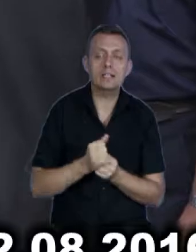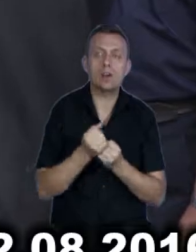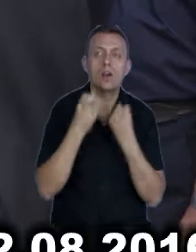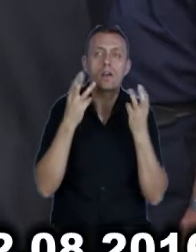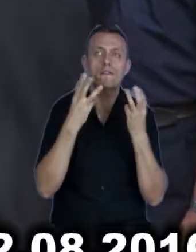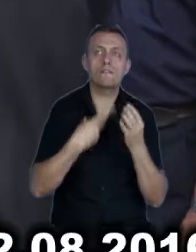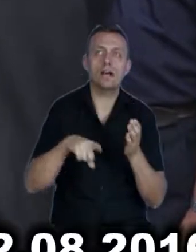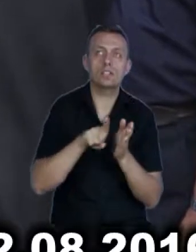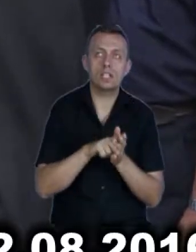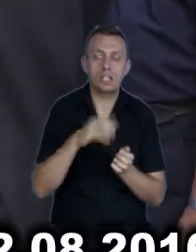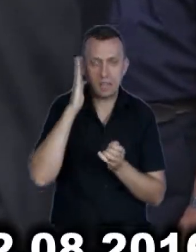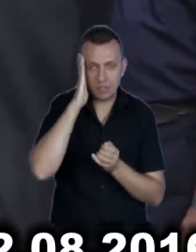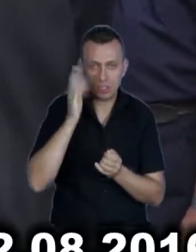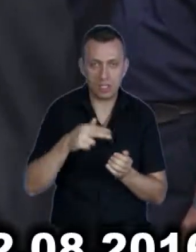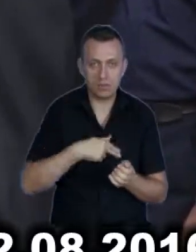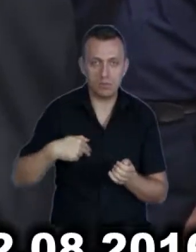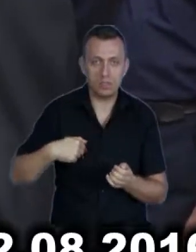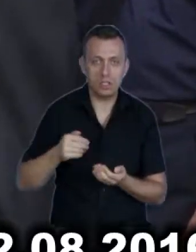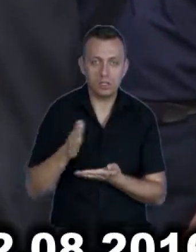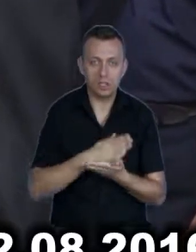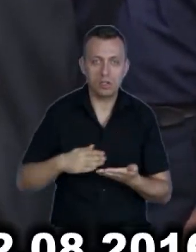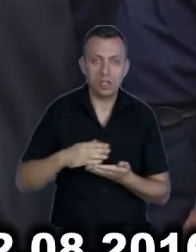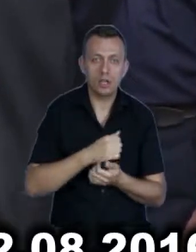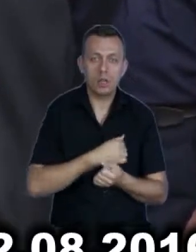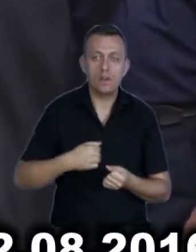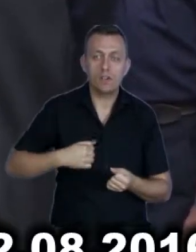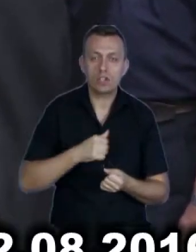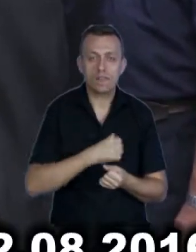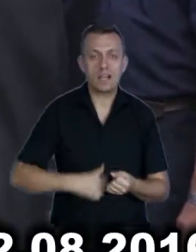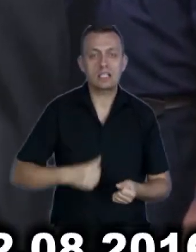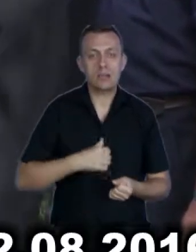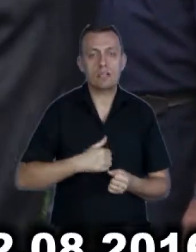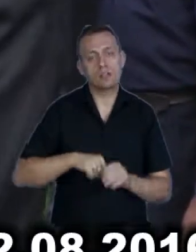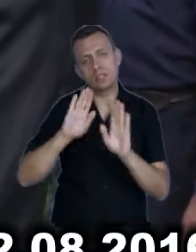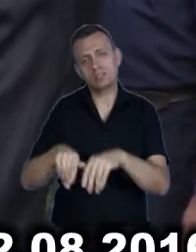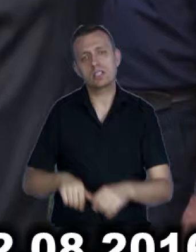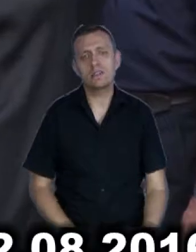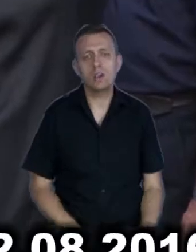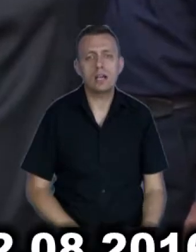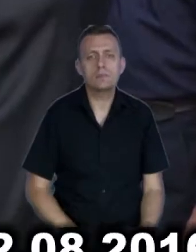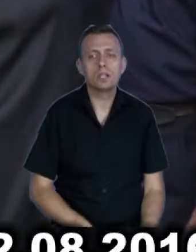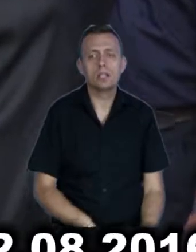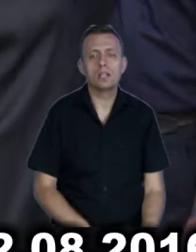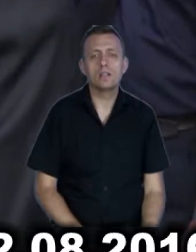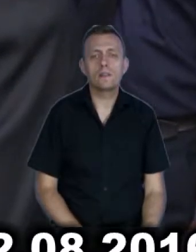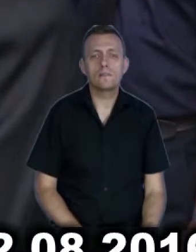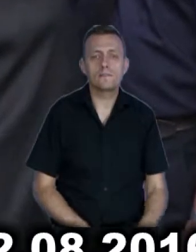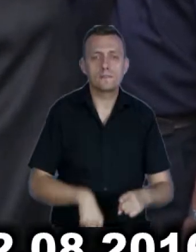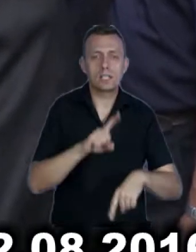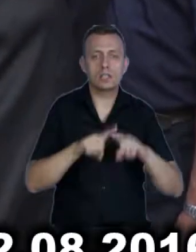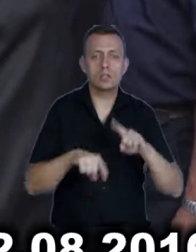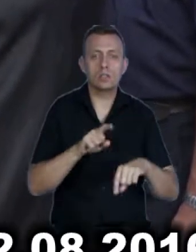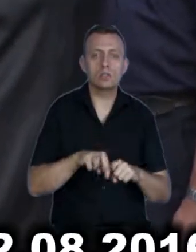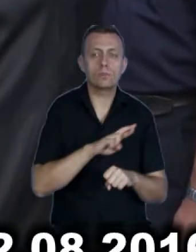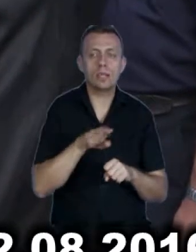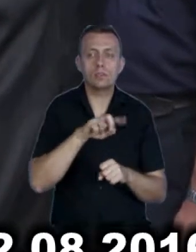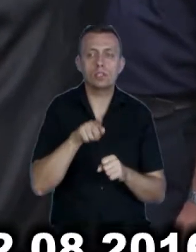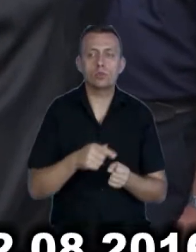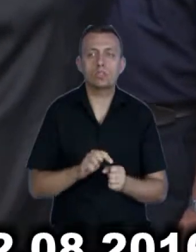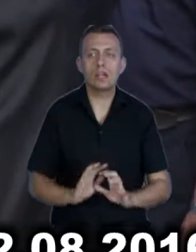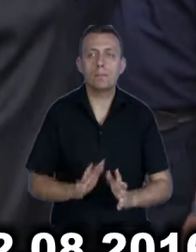została pozostawiona sama sobie. Normalną rzeczą jest, że powstanie pozbawione wsparcia powinno zgasnąć po kilku